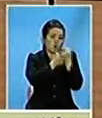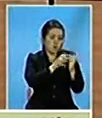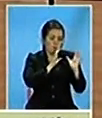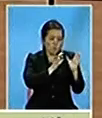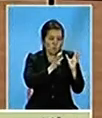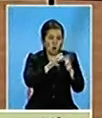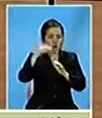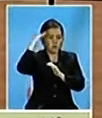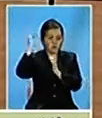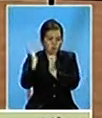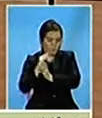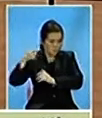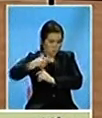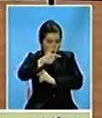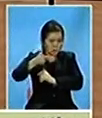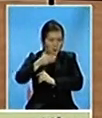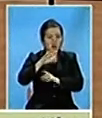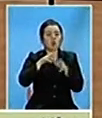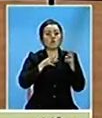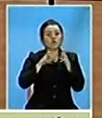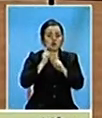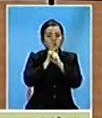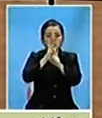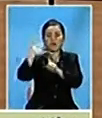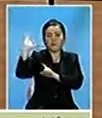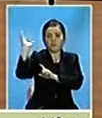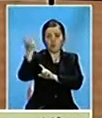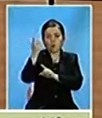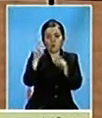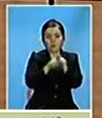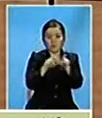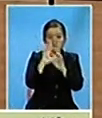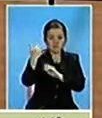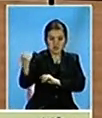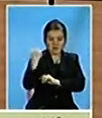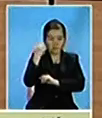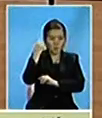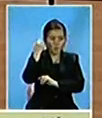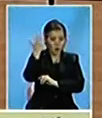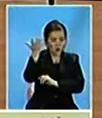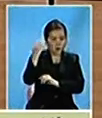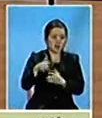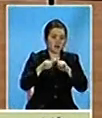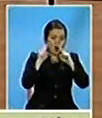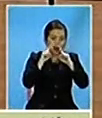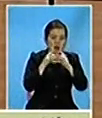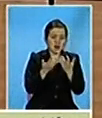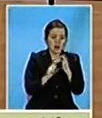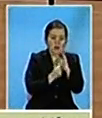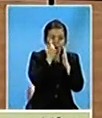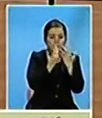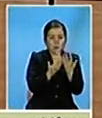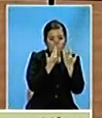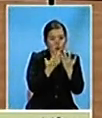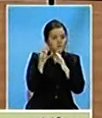ที่1ไม่ได้เป็นการปฏิบัติตามหลักสากลจากเบาไปสู่หนักในประการที่2ไม่ชอบด้วยรูปแบบขั้นต